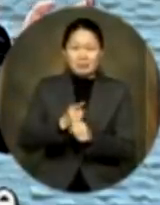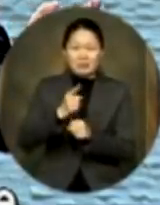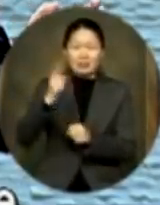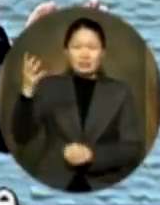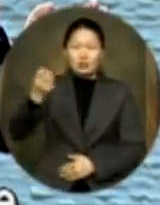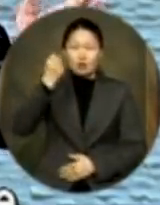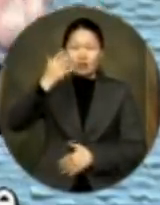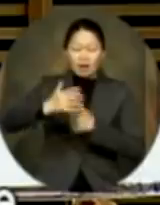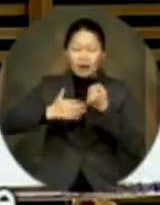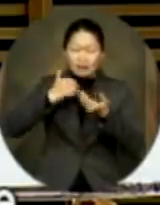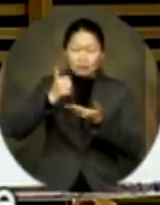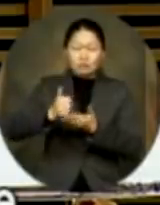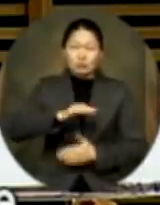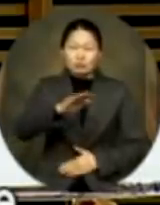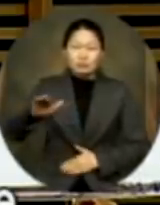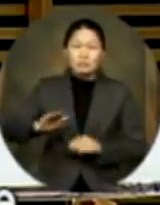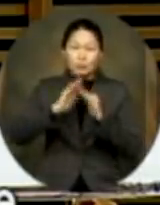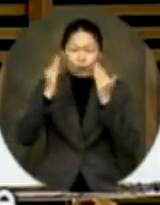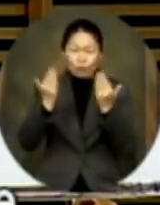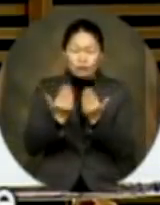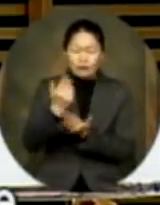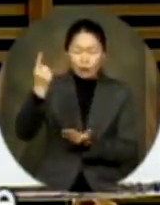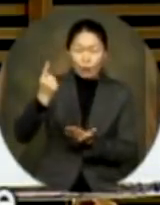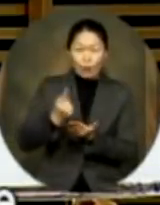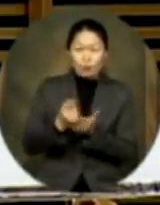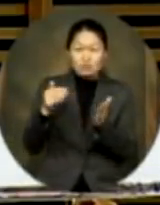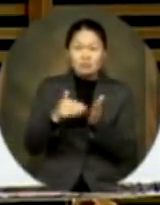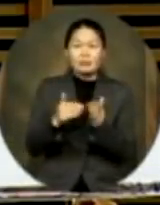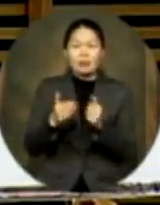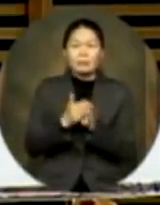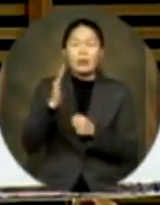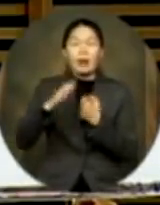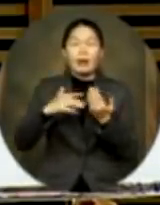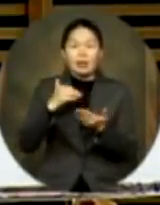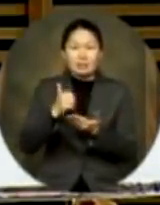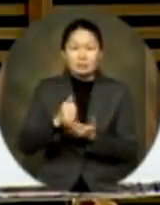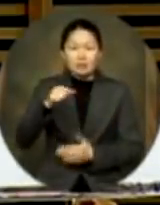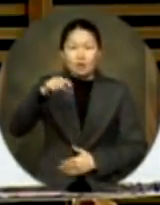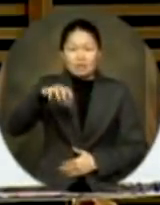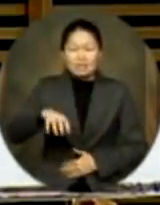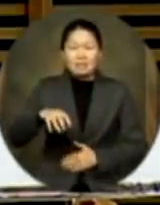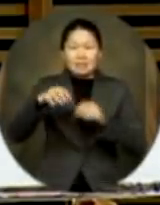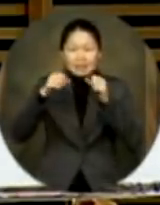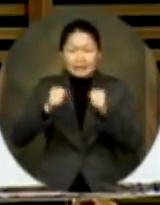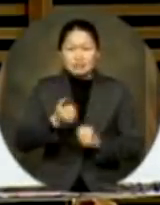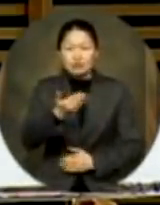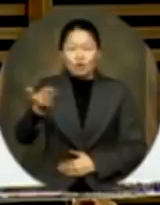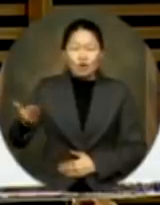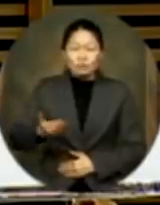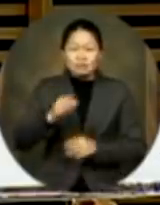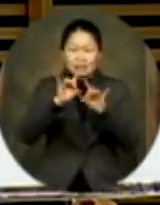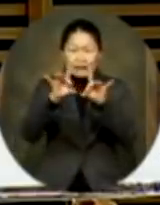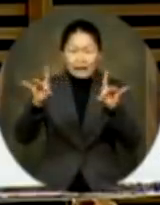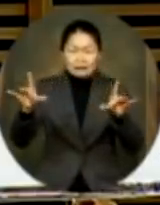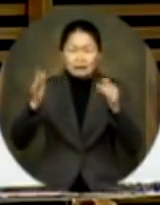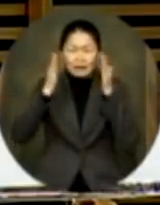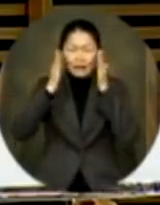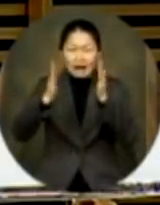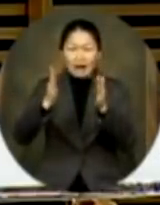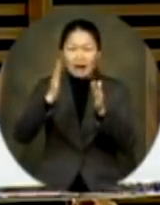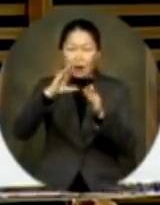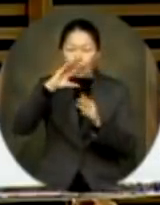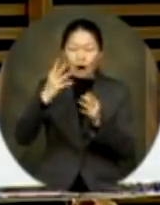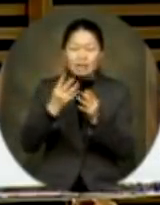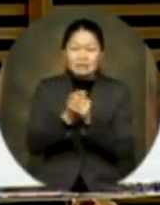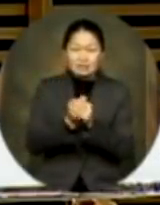하나님께서 우리 모두에게 오셨기 때문에 하나의 문 여기 계신 여러분 한 사람 한 사람을 향한 완전한